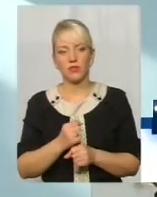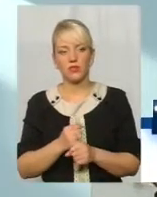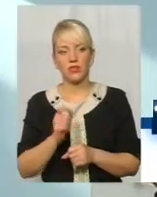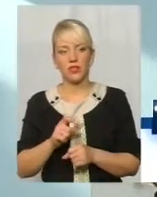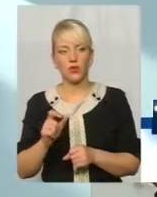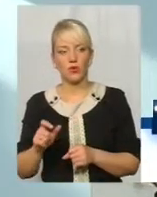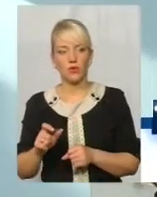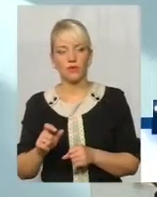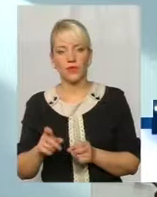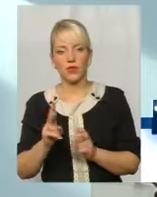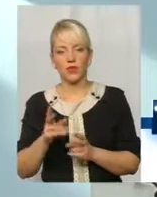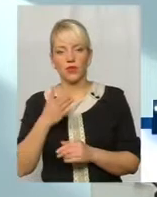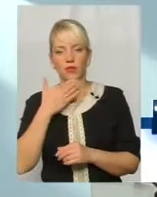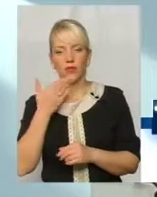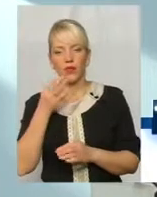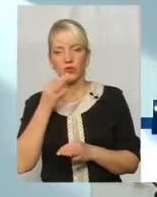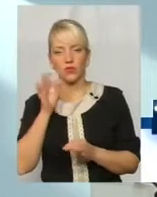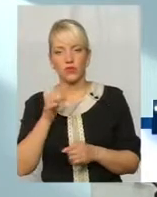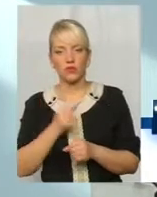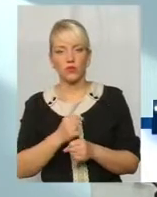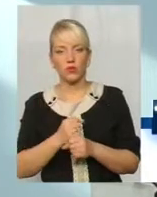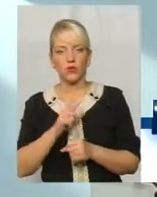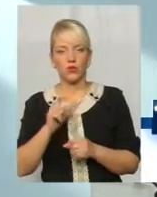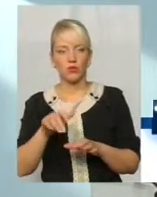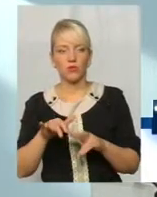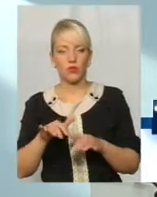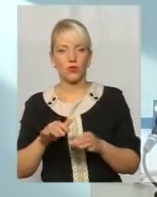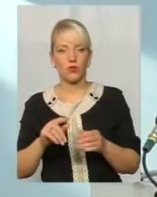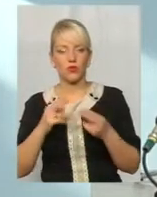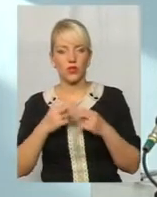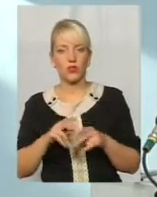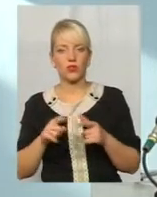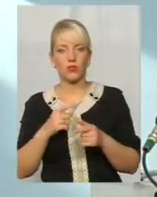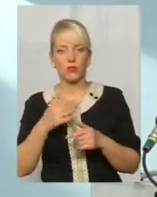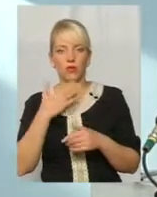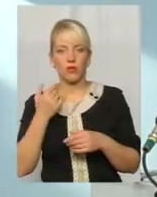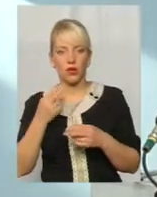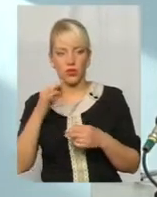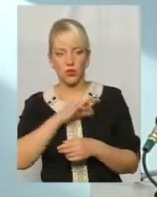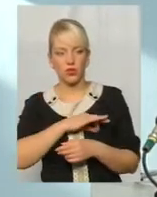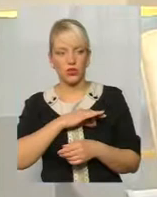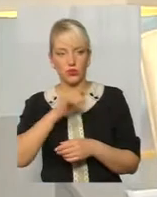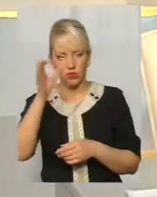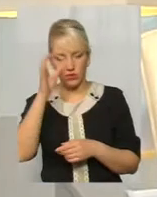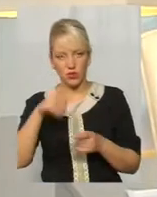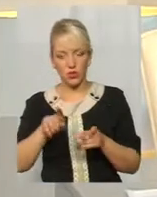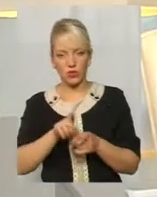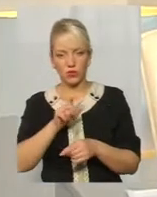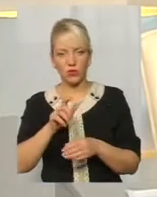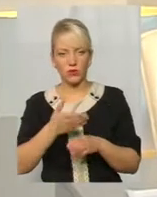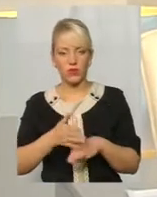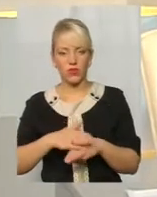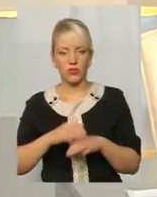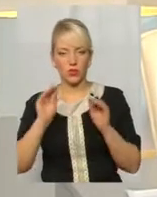які не мають досвіду роботи з комп'ютерною технікою або не мають юридичної освіти. Таким людям важко заповнювати